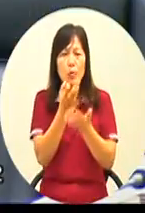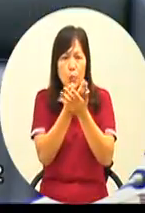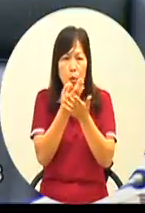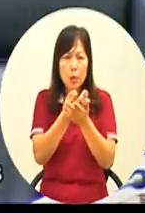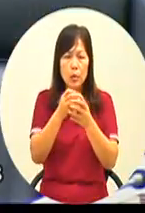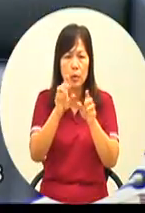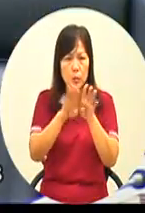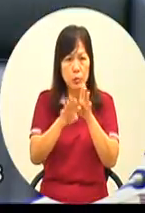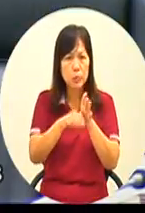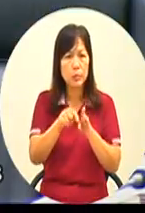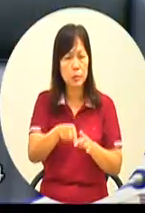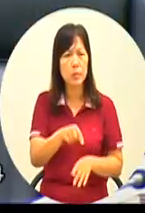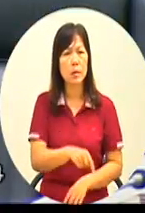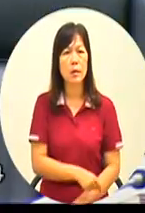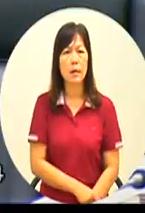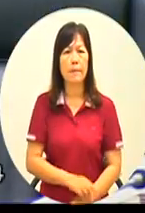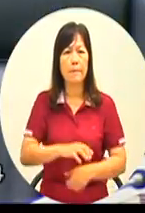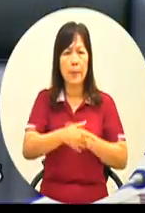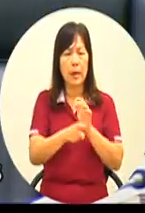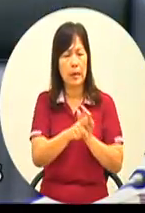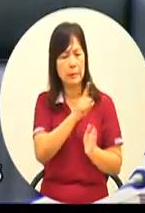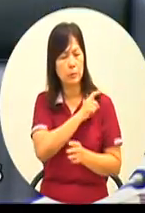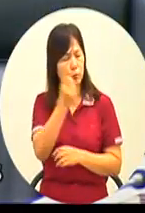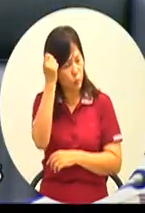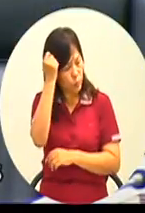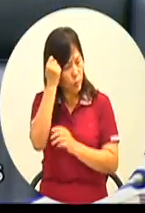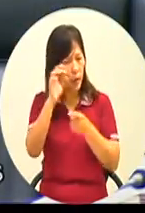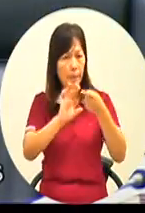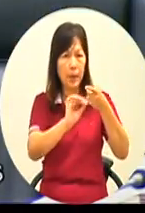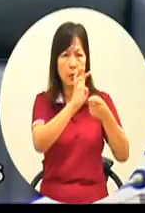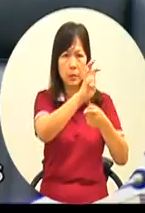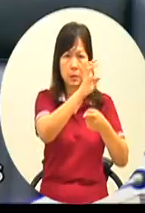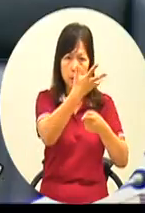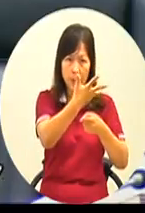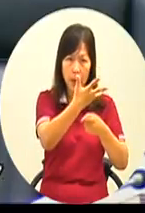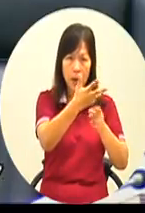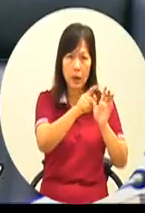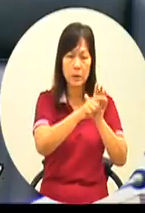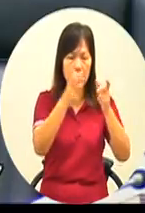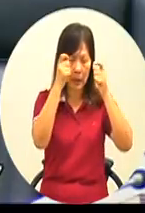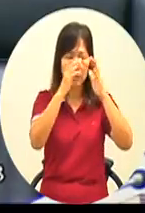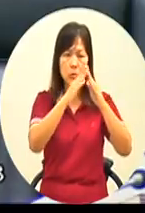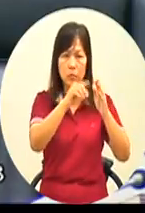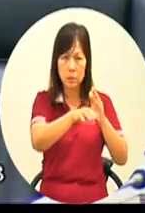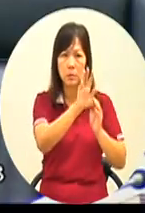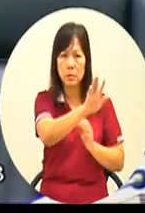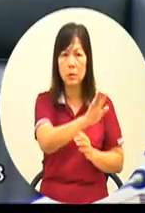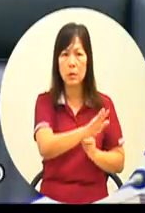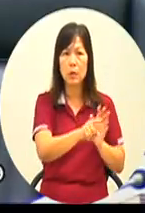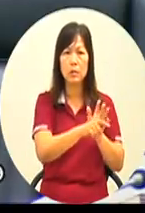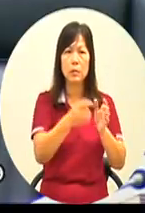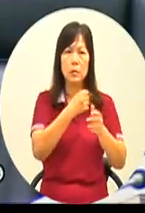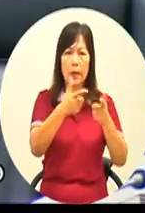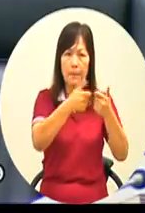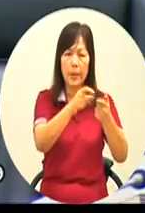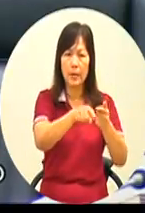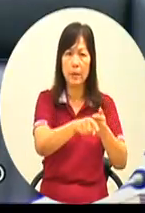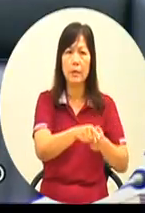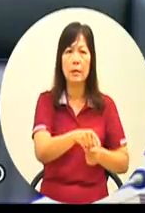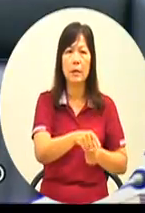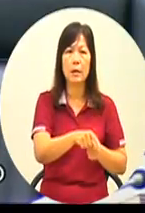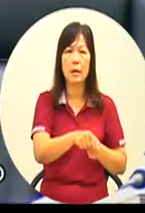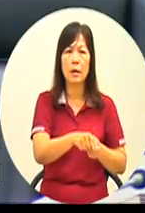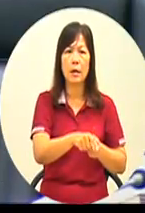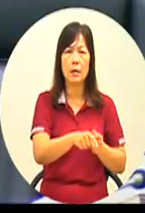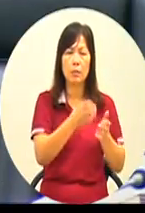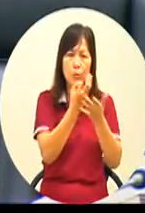呢，包括自用住宅有48%左右，在高雄市哈、哦、是可以适用到自用住宅